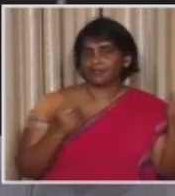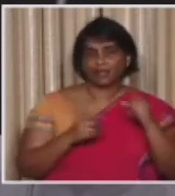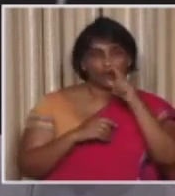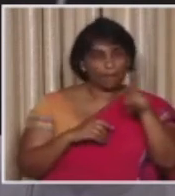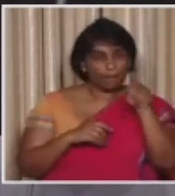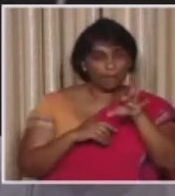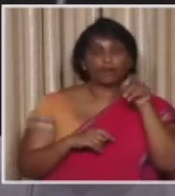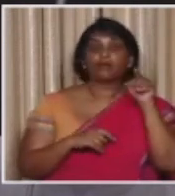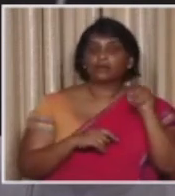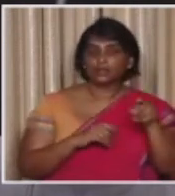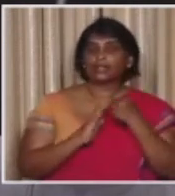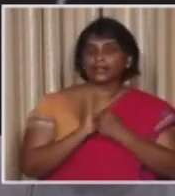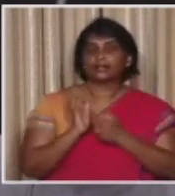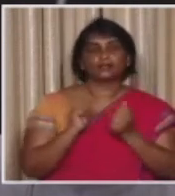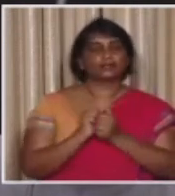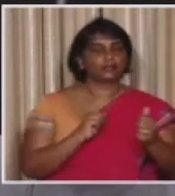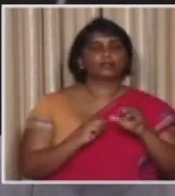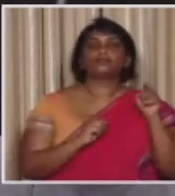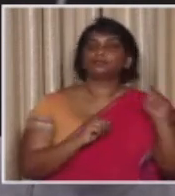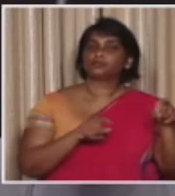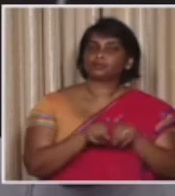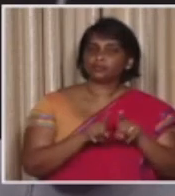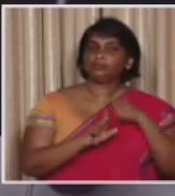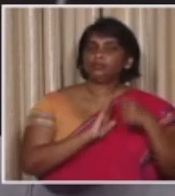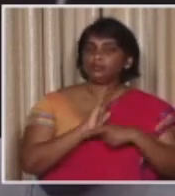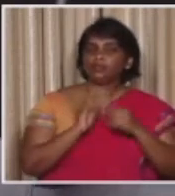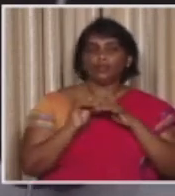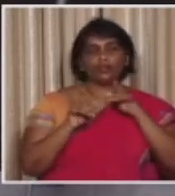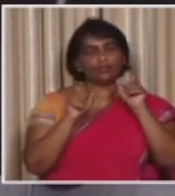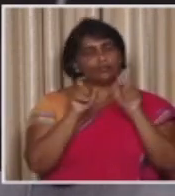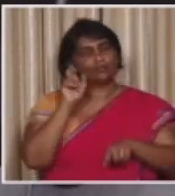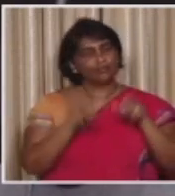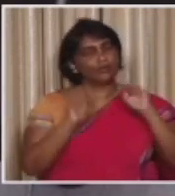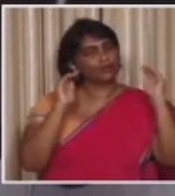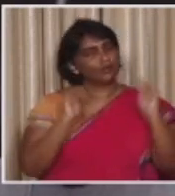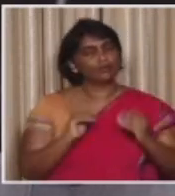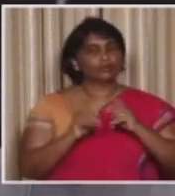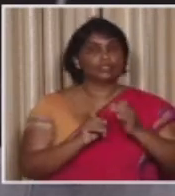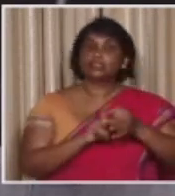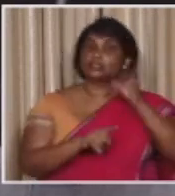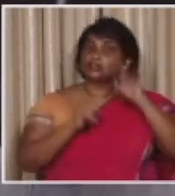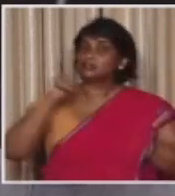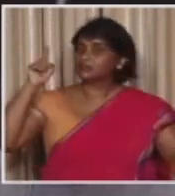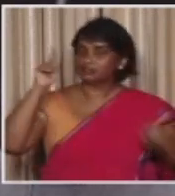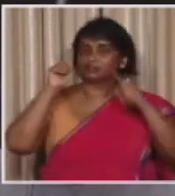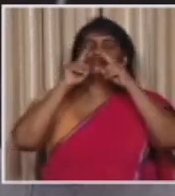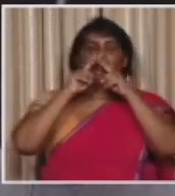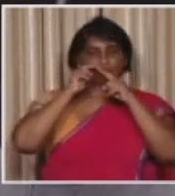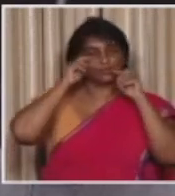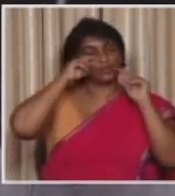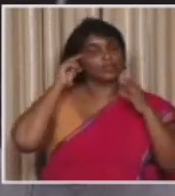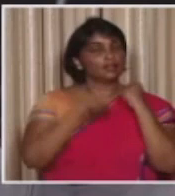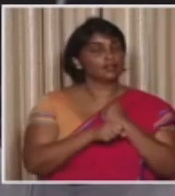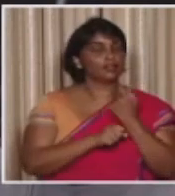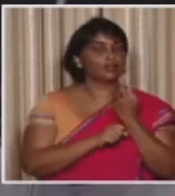කරා නම් ඔහුටත් නීතිය ක්‍රියාත්මක කරන්න ඕනේ. ඒ නිසා මේ රටේ පොඩි මිනිස්සයාගේ ඉඳලා විධායක ජනාධිපතිවරයා දක්වාම